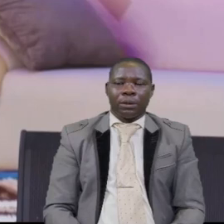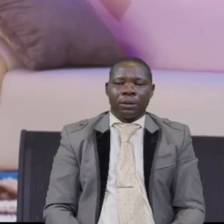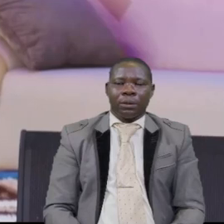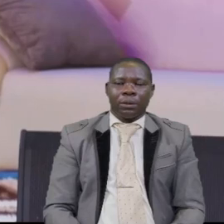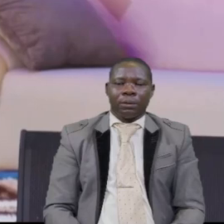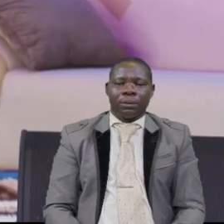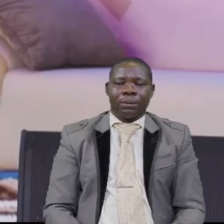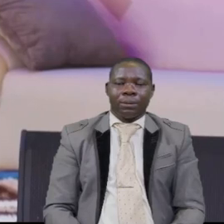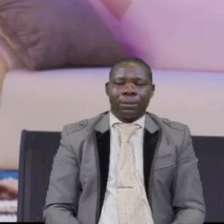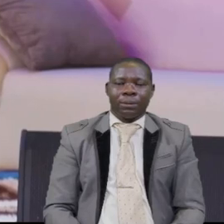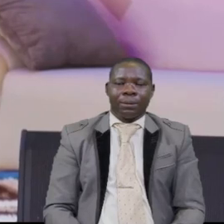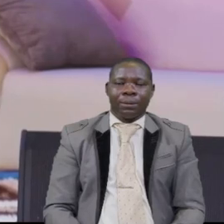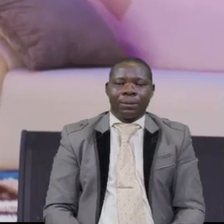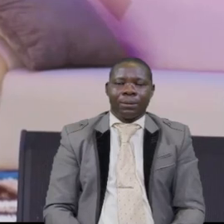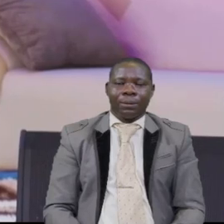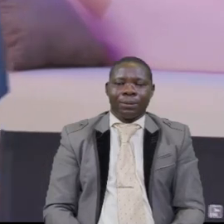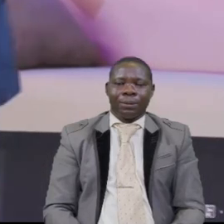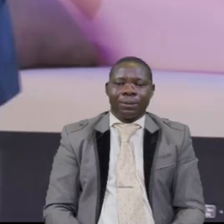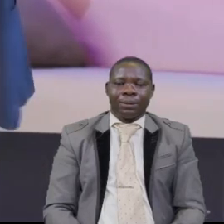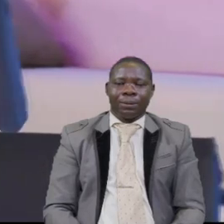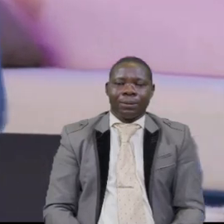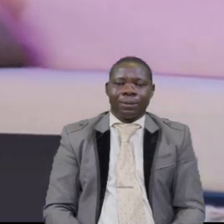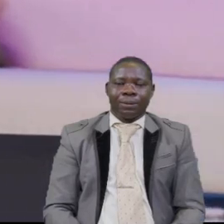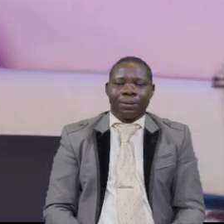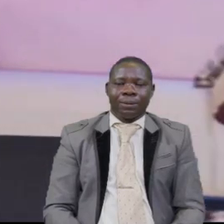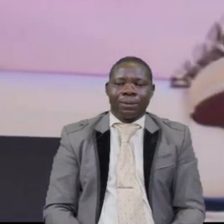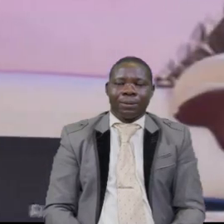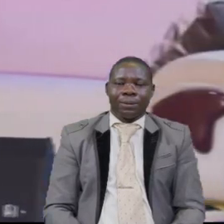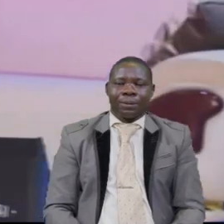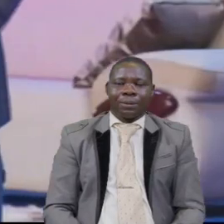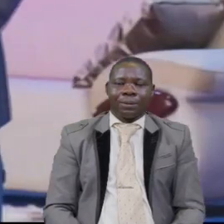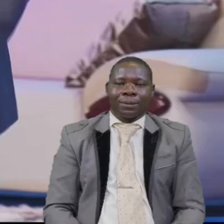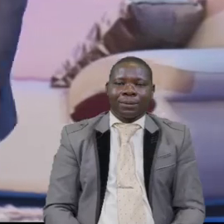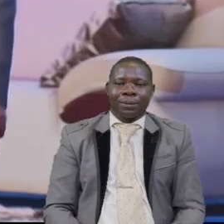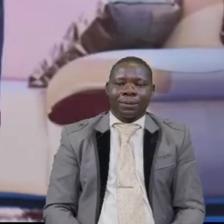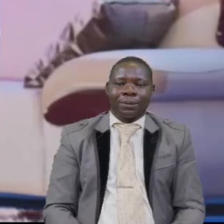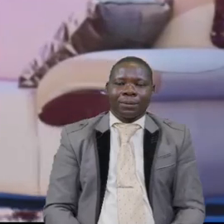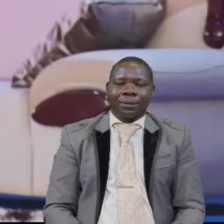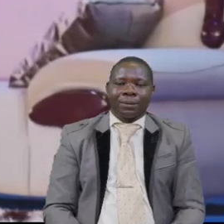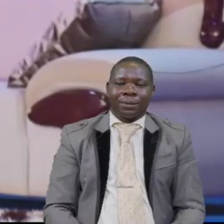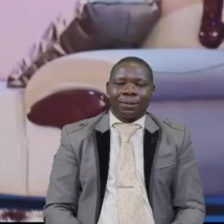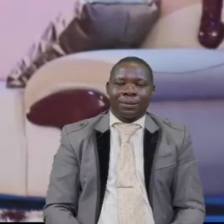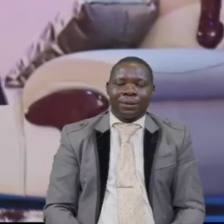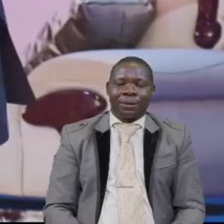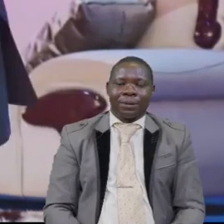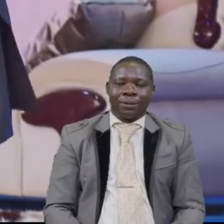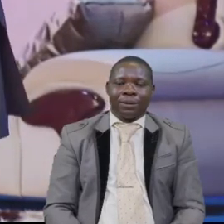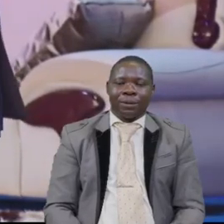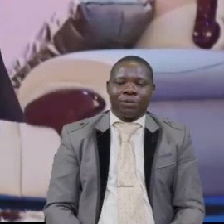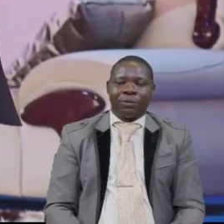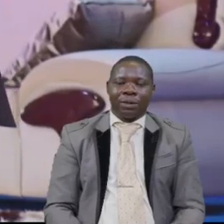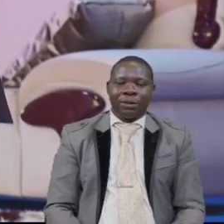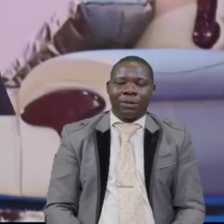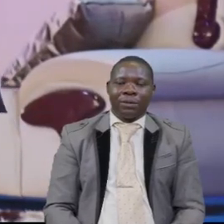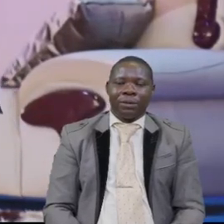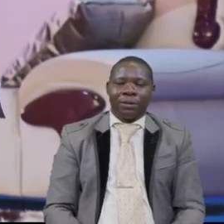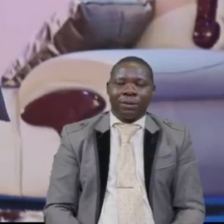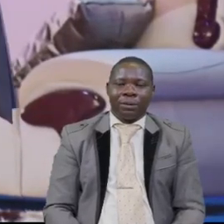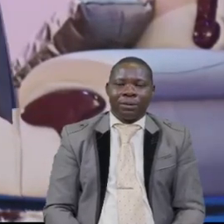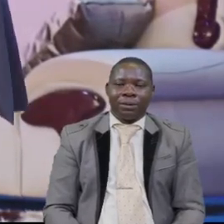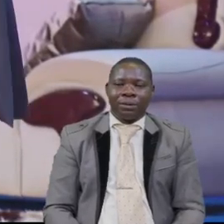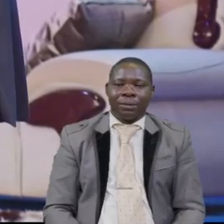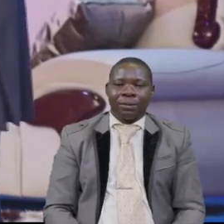soi par le jeûne le renoncement à soi par le jeûe vous voyez même à son âge il pouvait